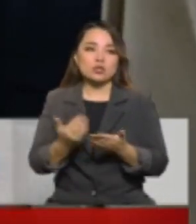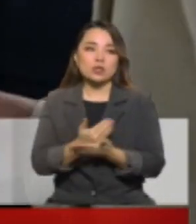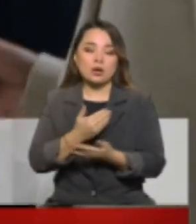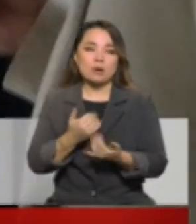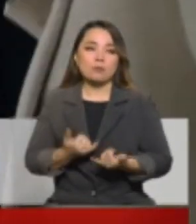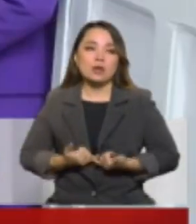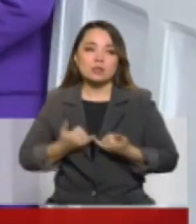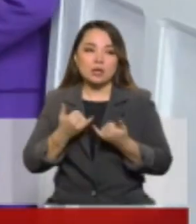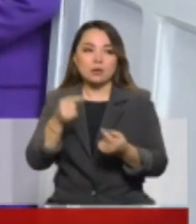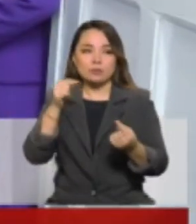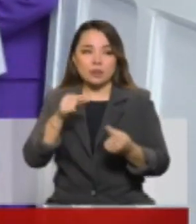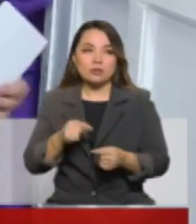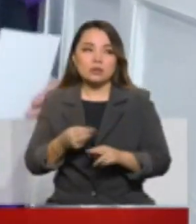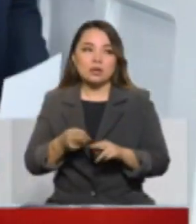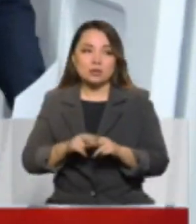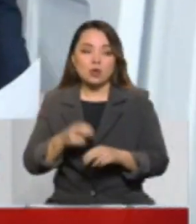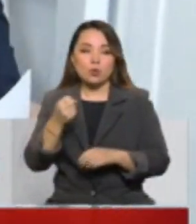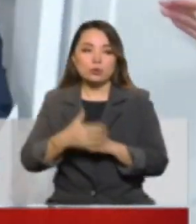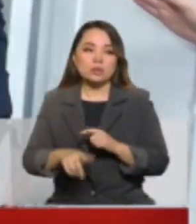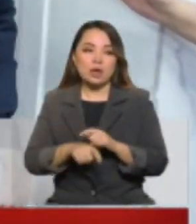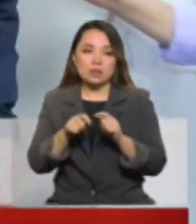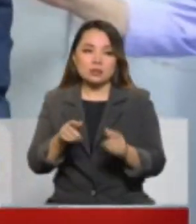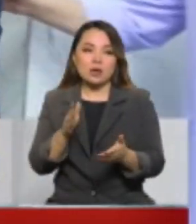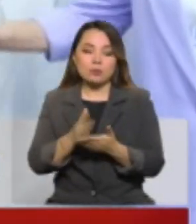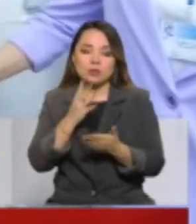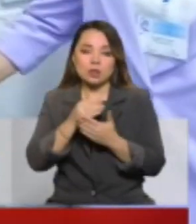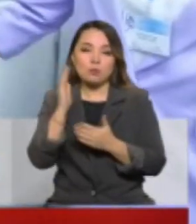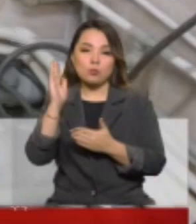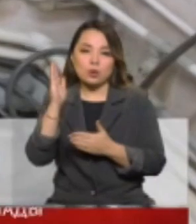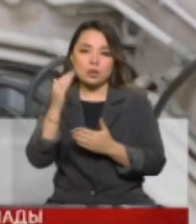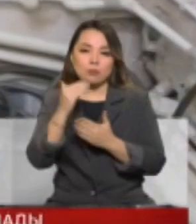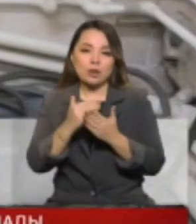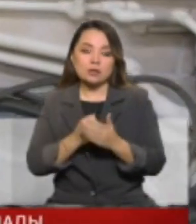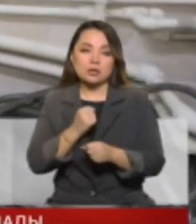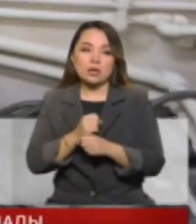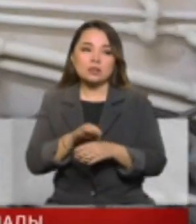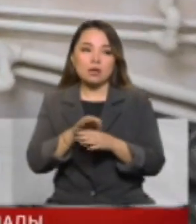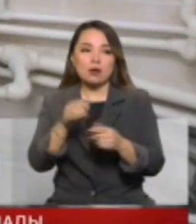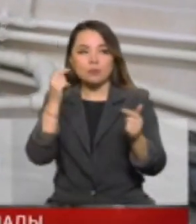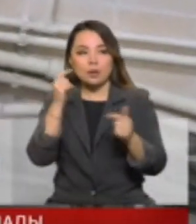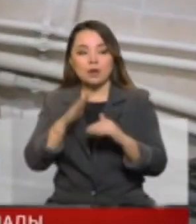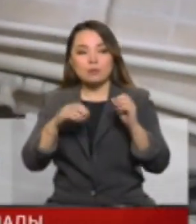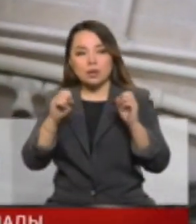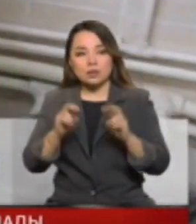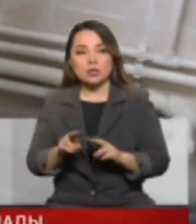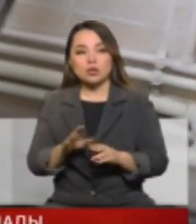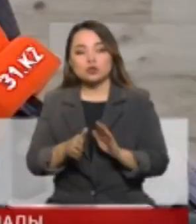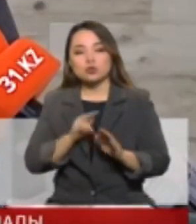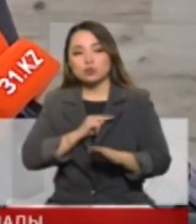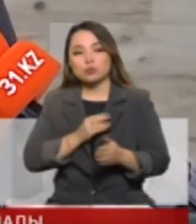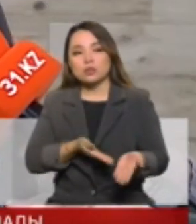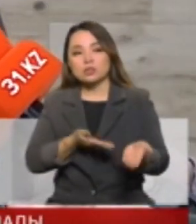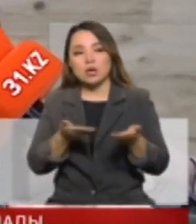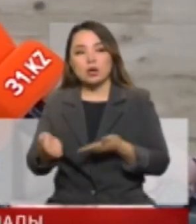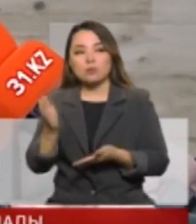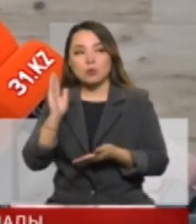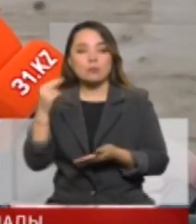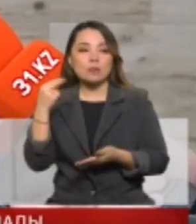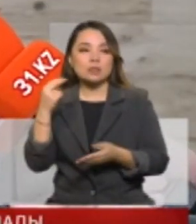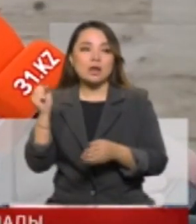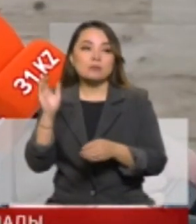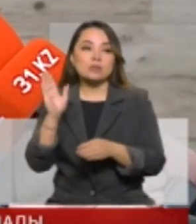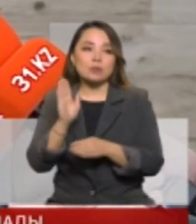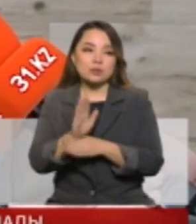сай енді зерттеу орталықтары жаңартылып, болашақ бағдарламасымен білім алған білікті мамандар жұмысқа шақыртылады. Президенттің